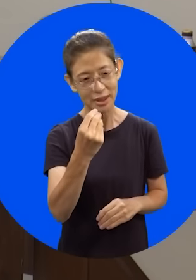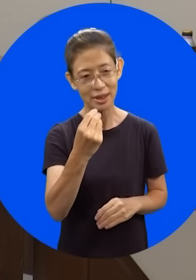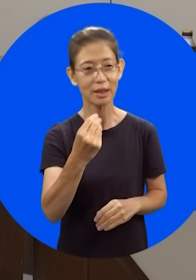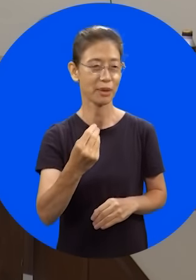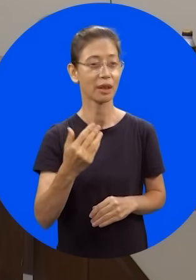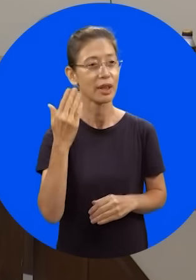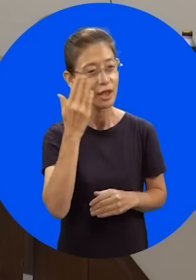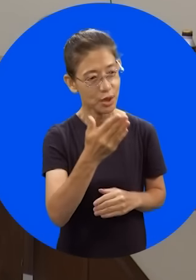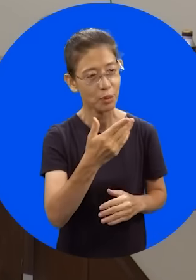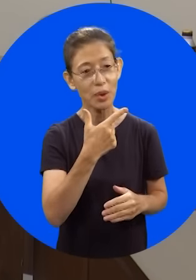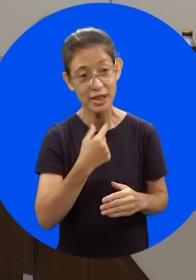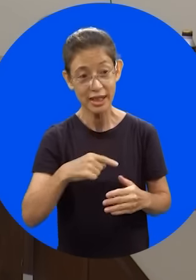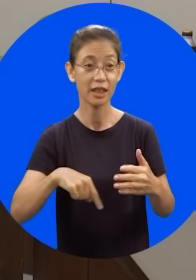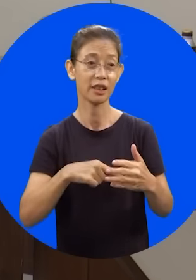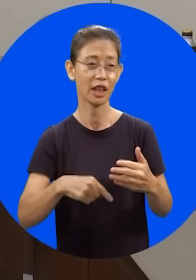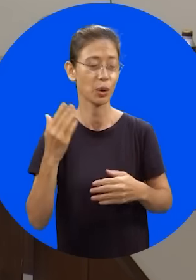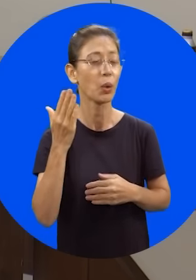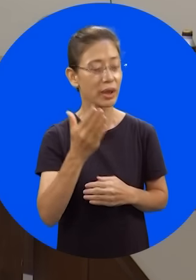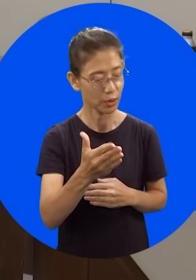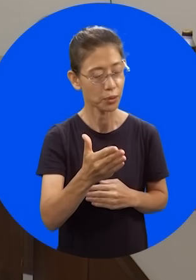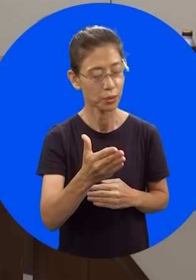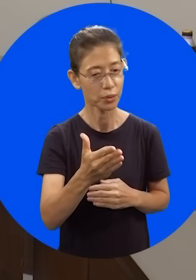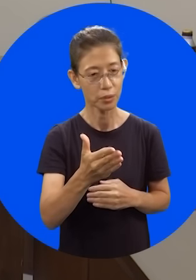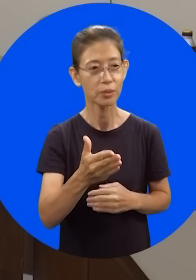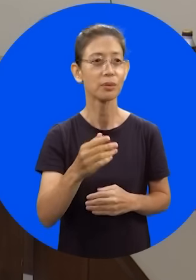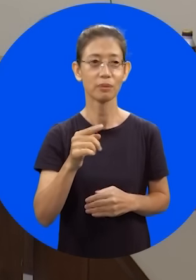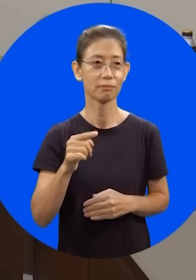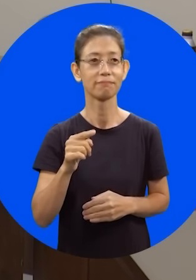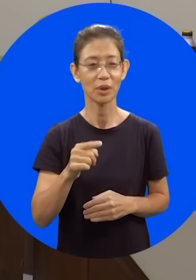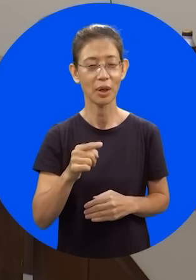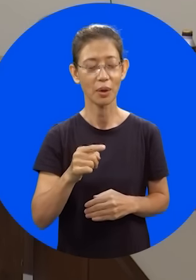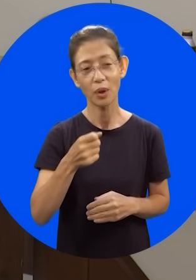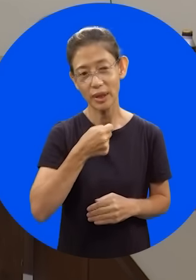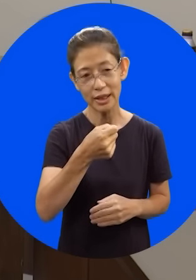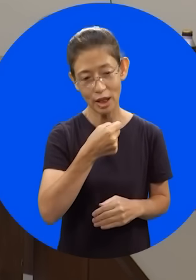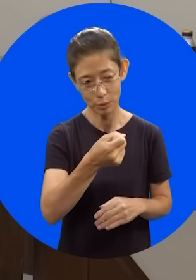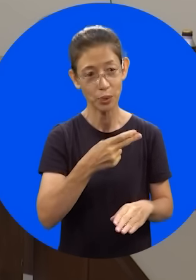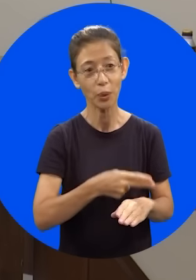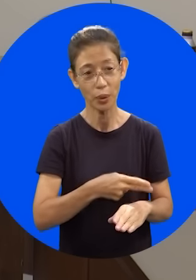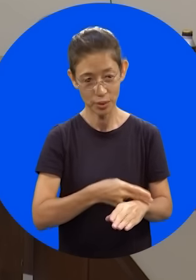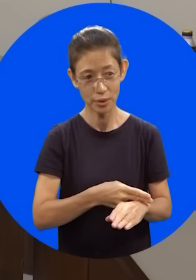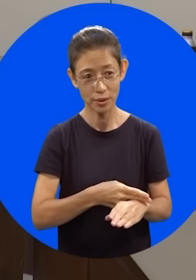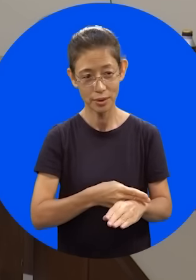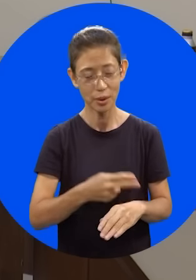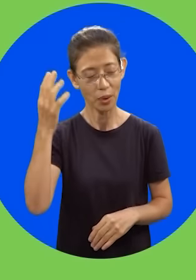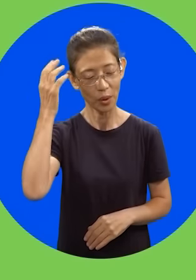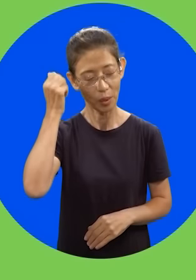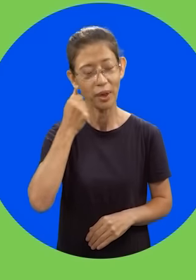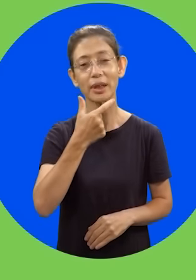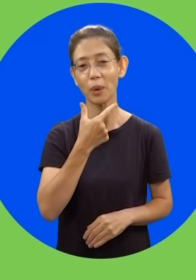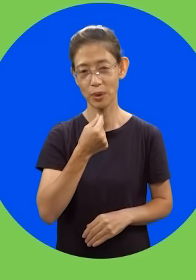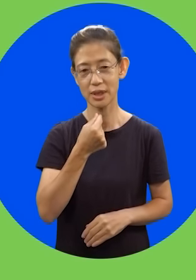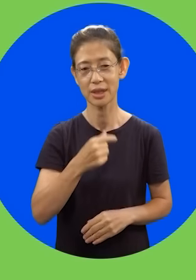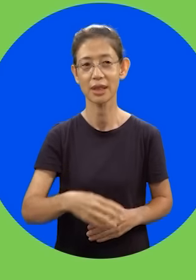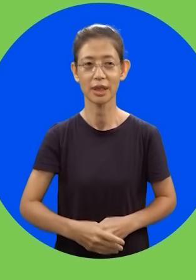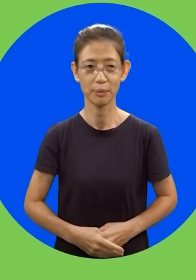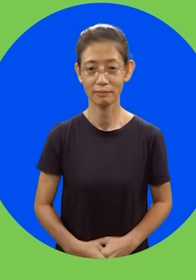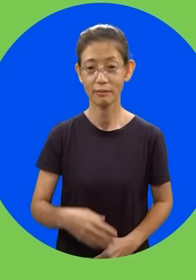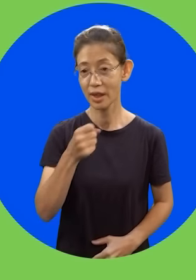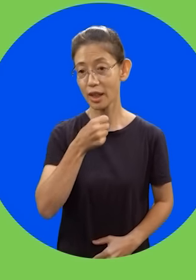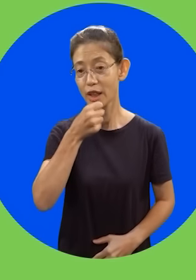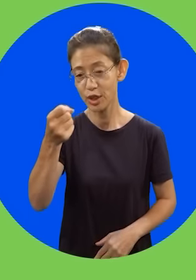というところを、インタビューのコツとして覚えていただければなと思います。 続いて